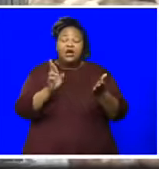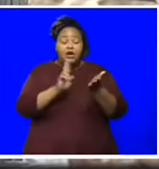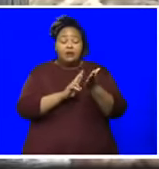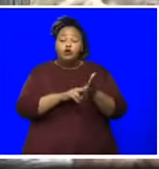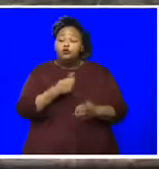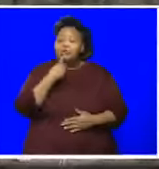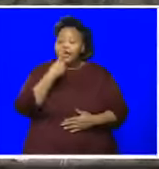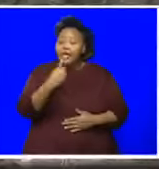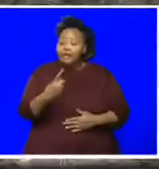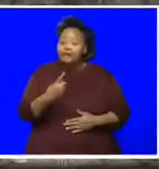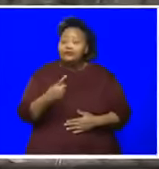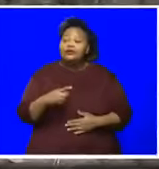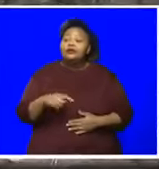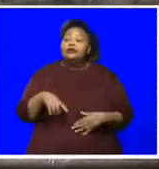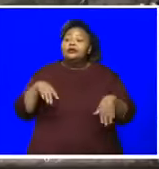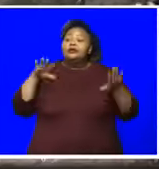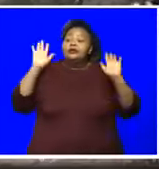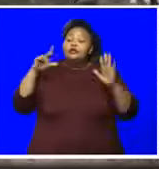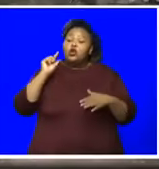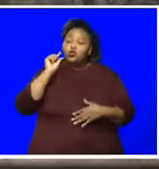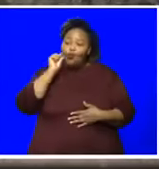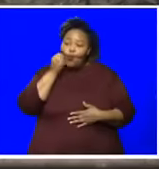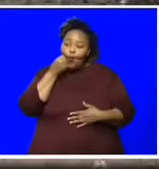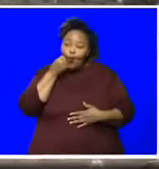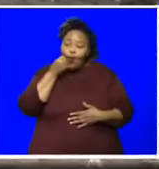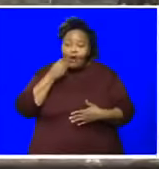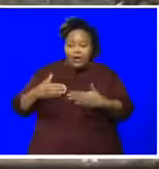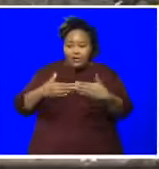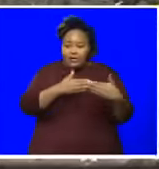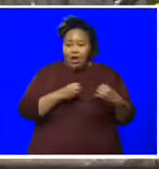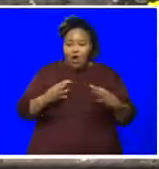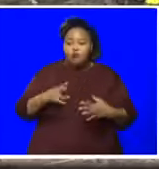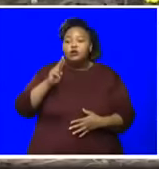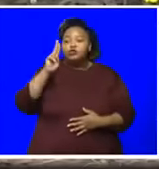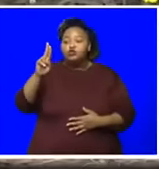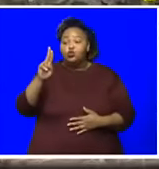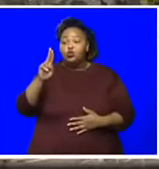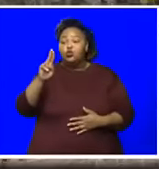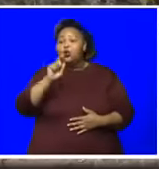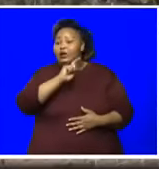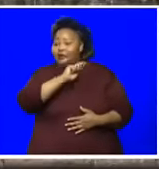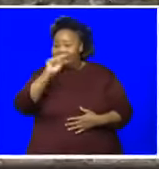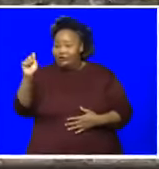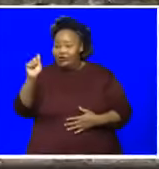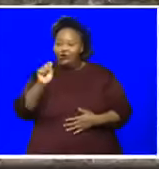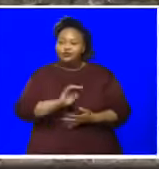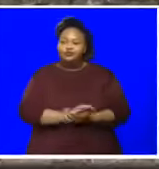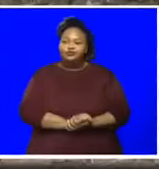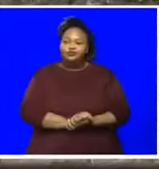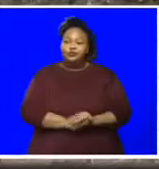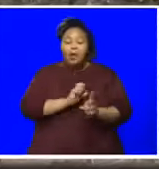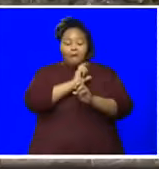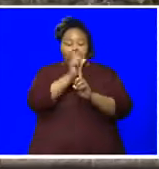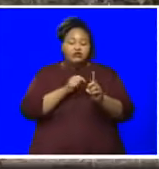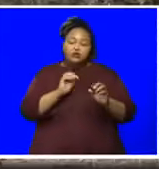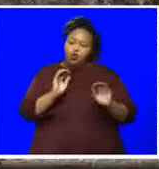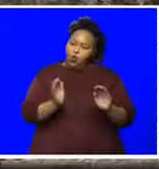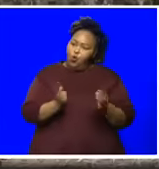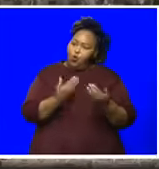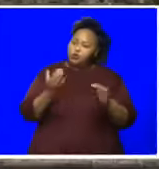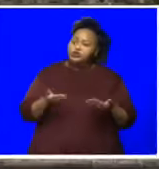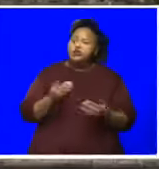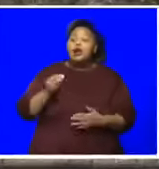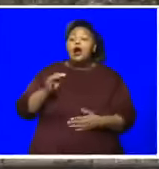tinyosi 2 trillion letifuywe balimi. Dokotela Ndlangamandla ukhuthathe eMaswati kakhulu bani besifazane ukuthi